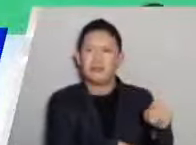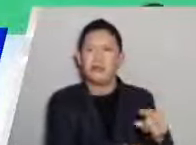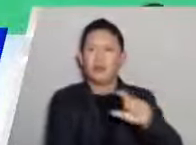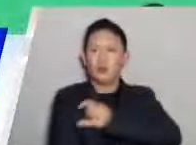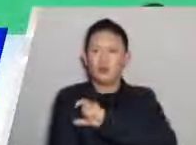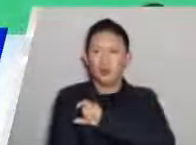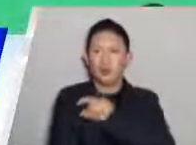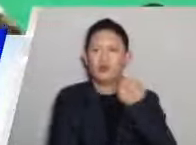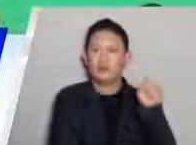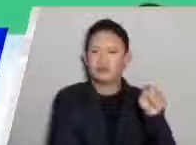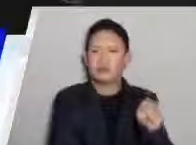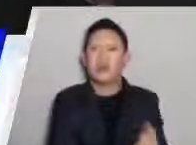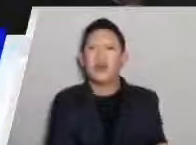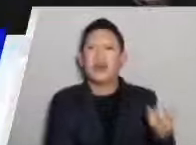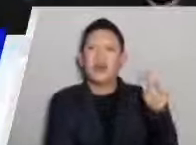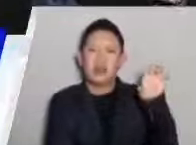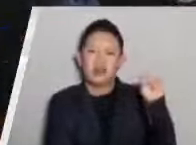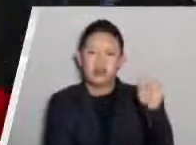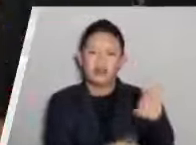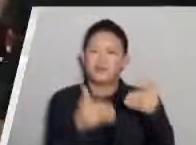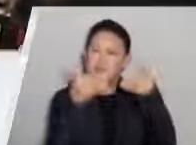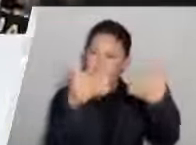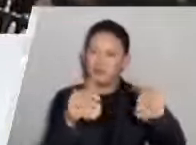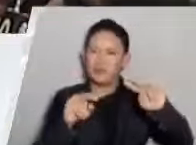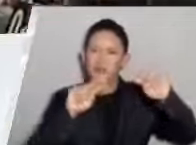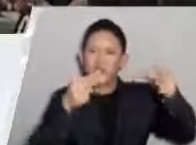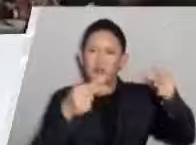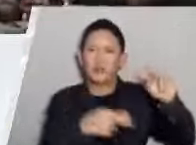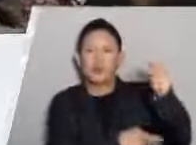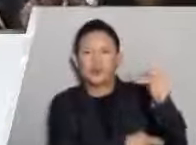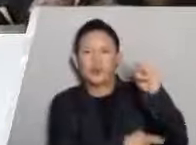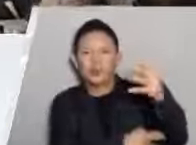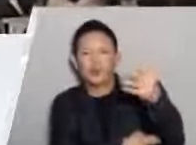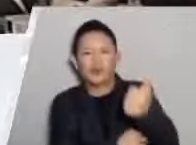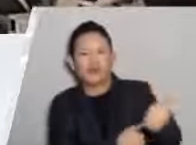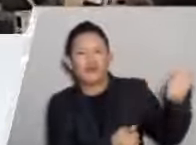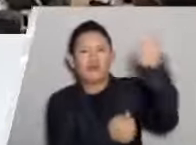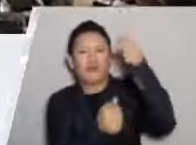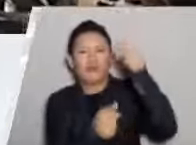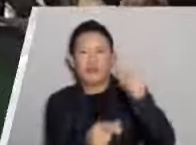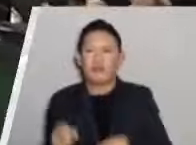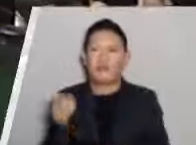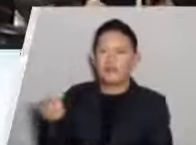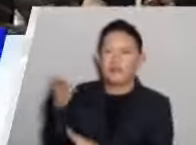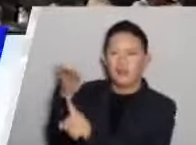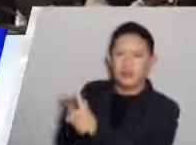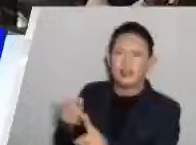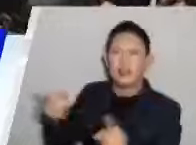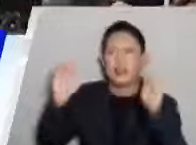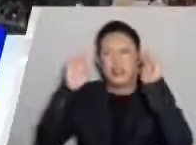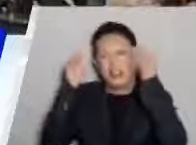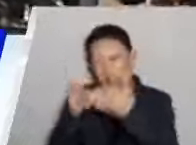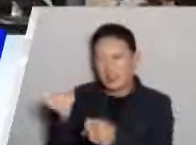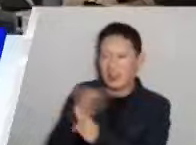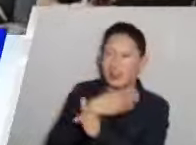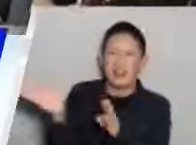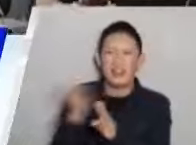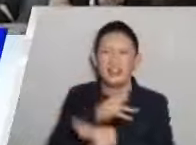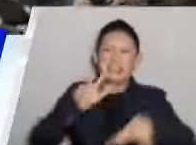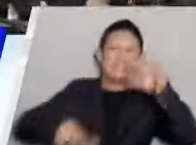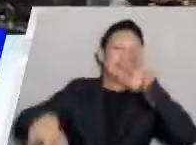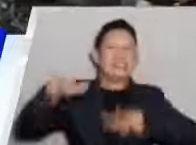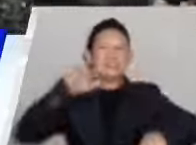second to fourth sets. Nawala po yung focus namin kasi na-overwhelm po kami sa tao kasi first time ulit namin maglaro sa ganito karaming tao. So